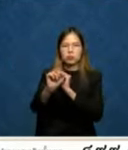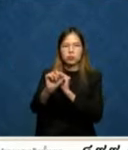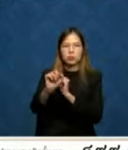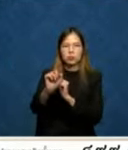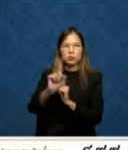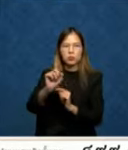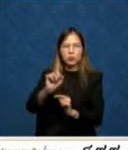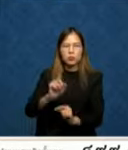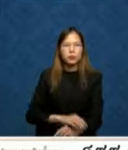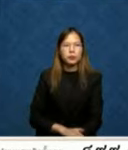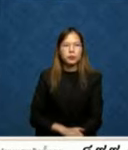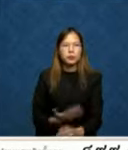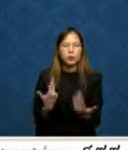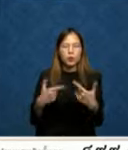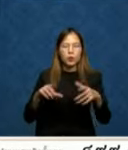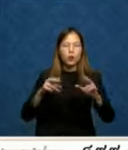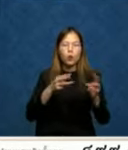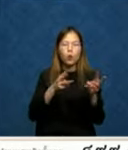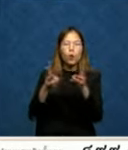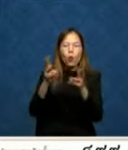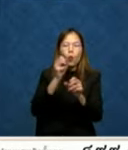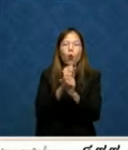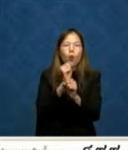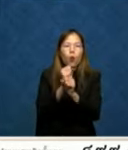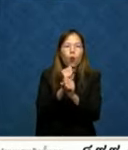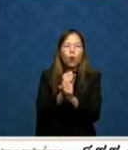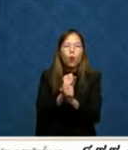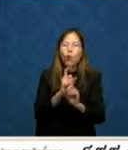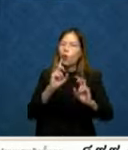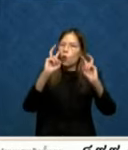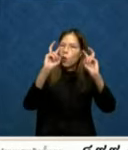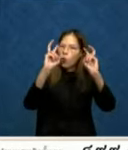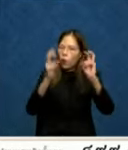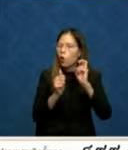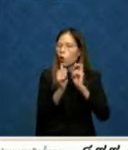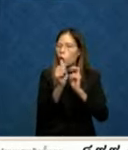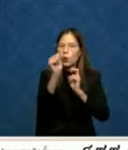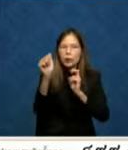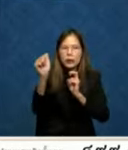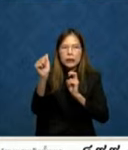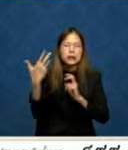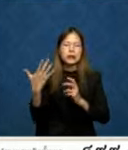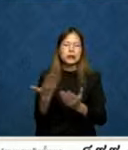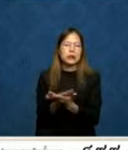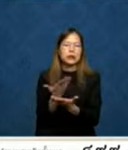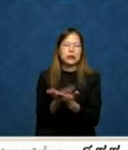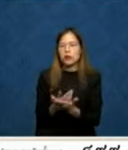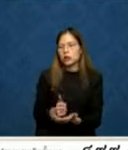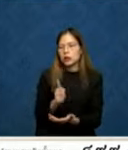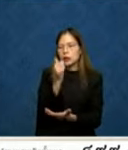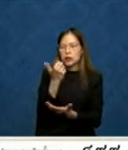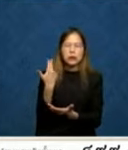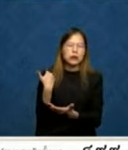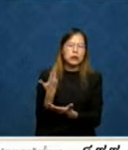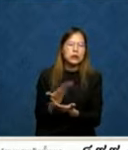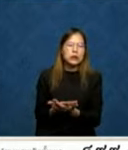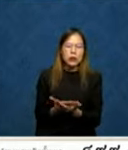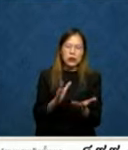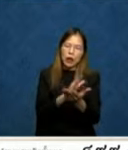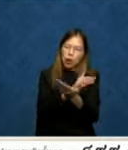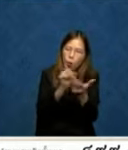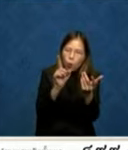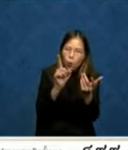ะครับนี่เป็นกลไกซึ่งเราสร้างขึ้นและมีข้อดีไม่ใช่เพียงแค่มิติของตัวเงินแต่เป็นมิติทางสังคมไม่ว่